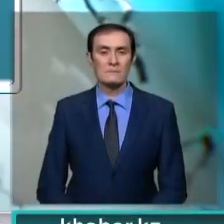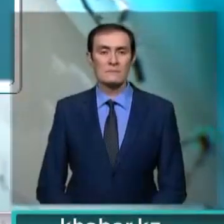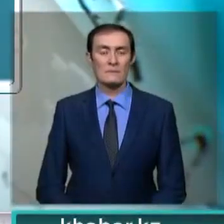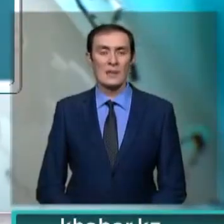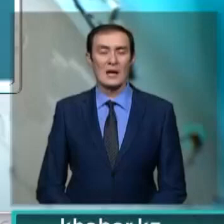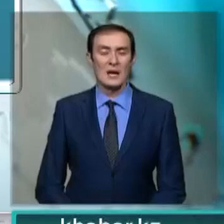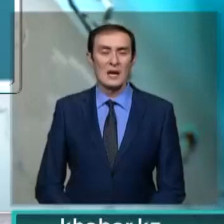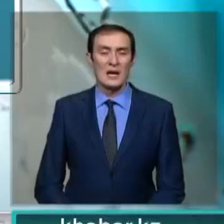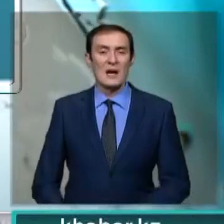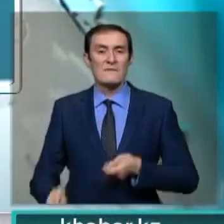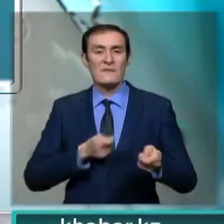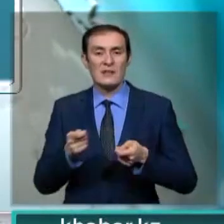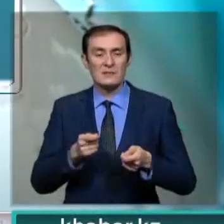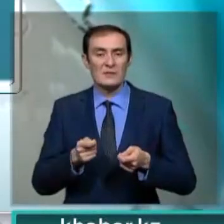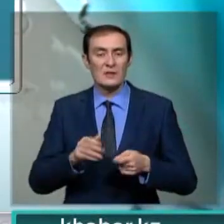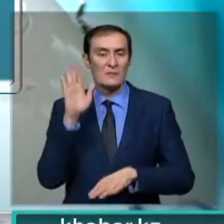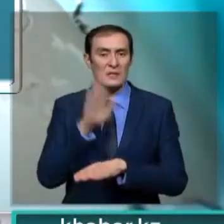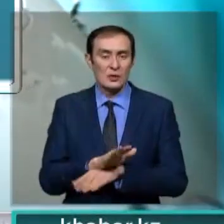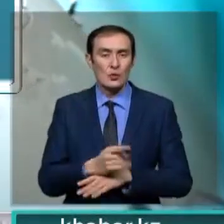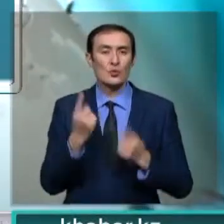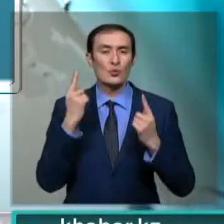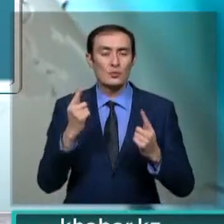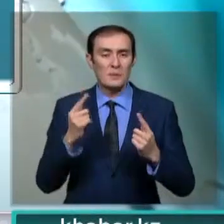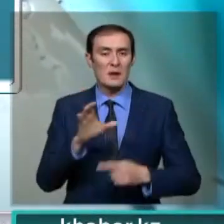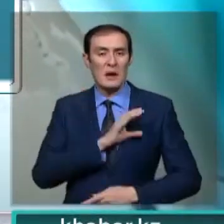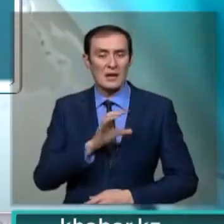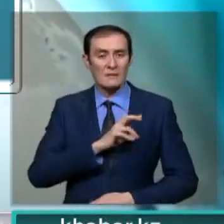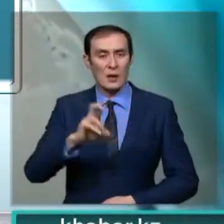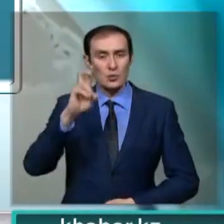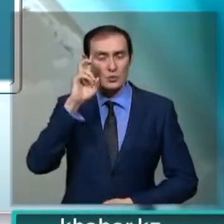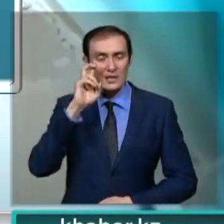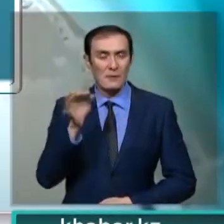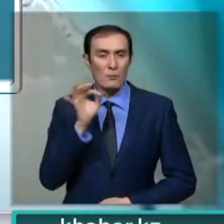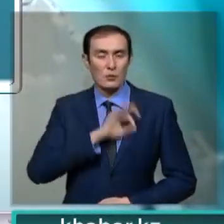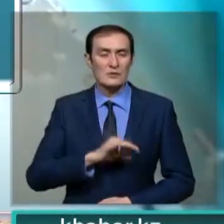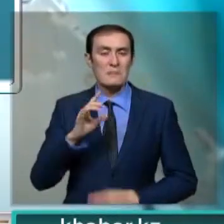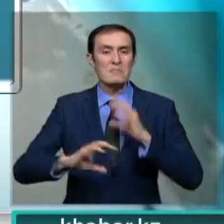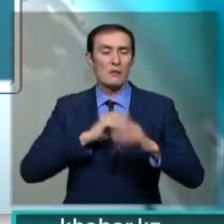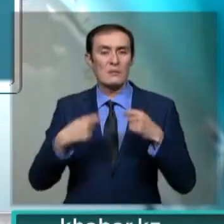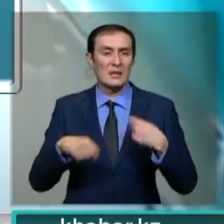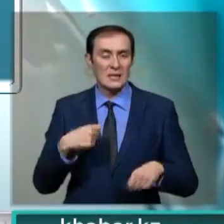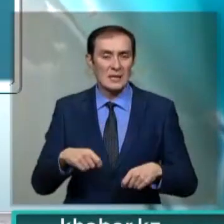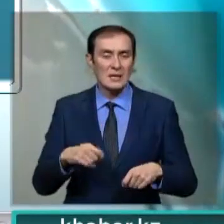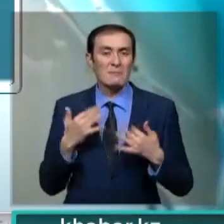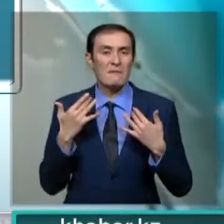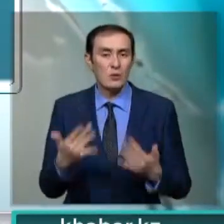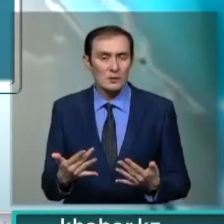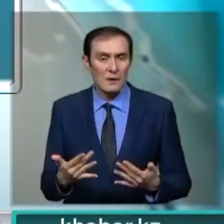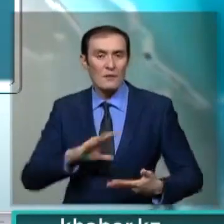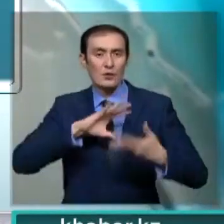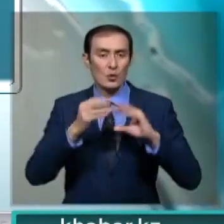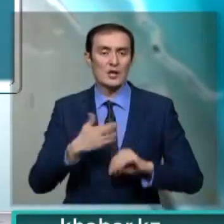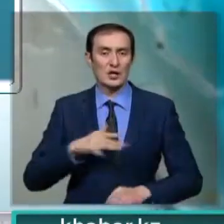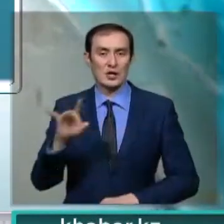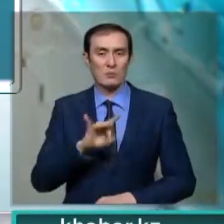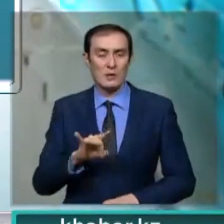ведомственный диктат привел к тому что богатейшая сырьевыми ресурсами пользующимися на мировом рынке повышенным спросом наша республика